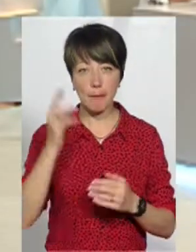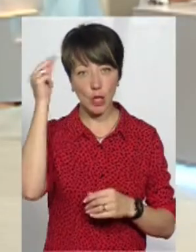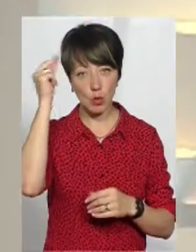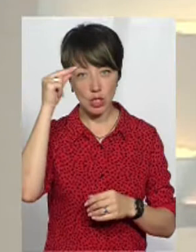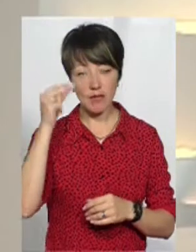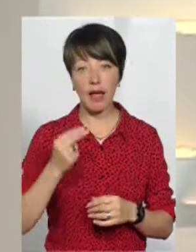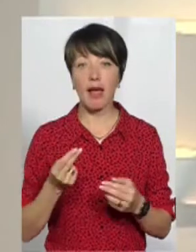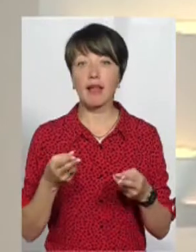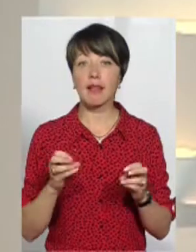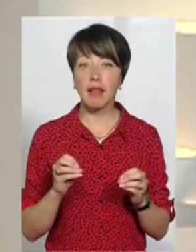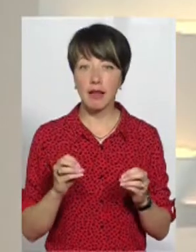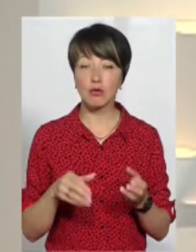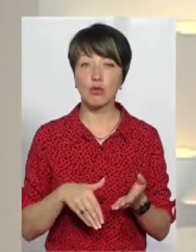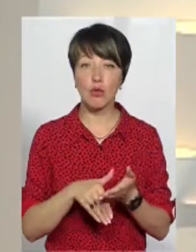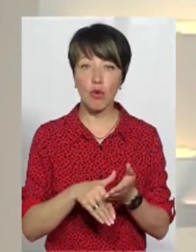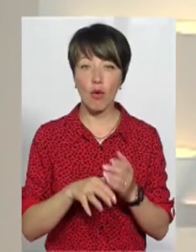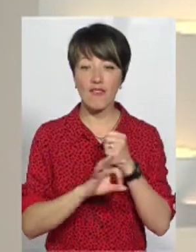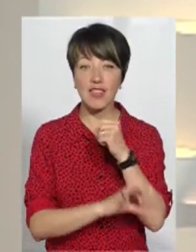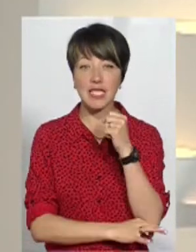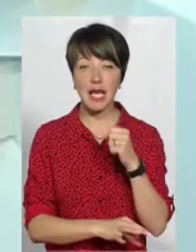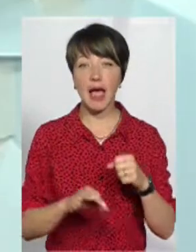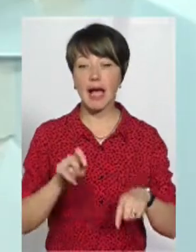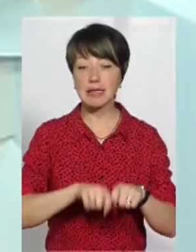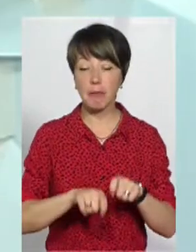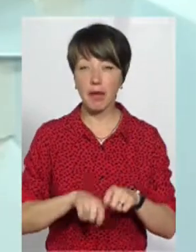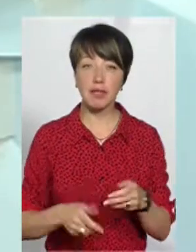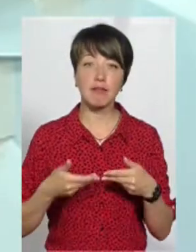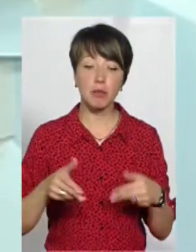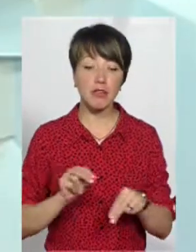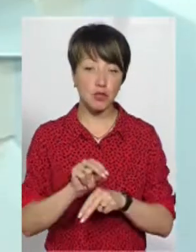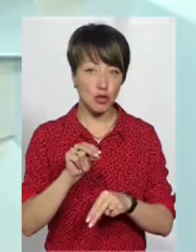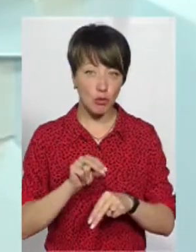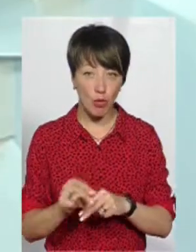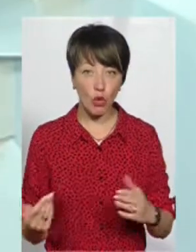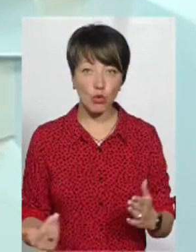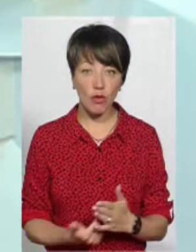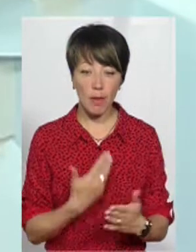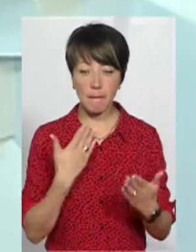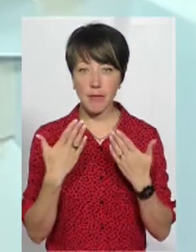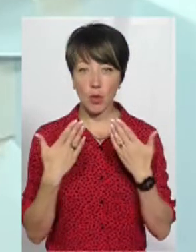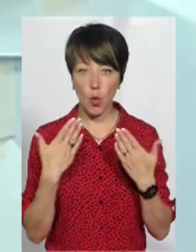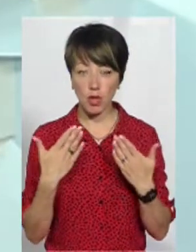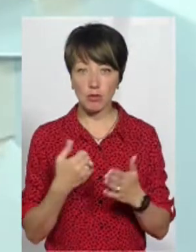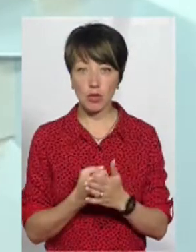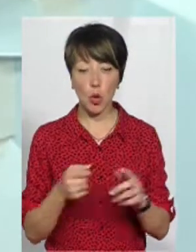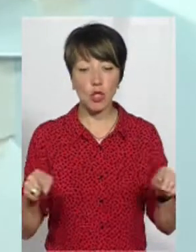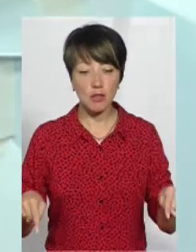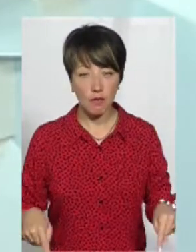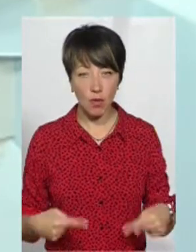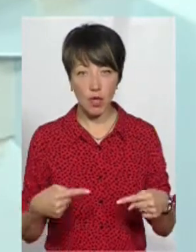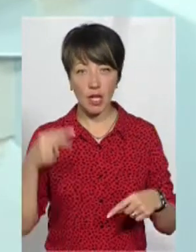підручників. Власне, де з допомогою фінських експертів ми вчимо їх новим підходам до